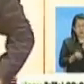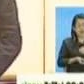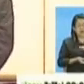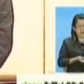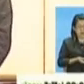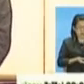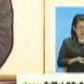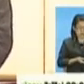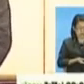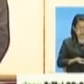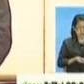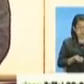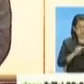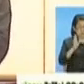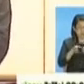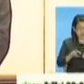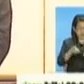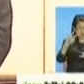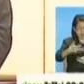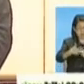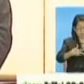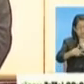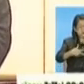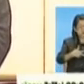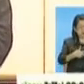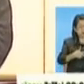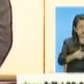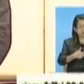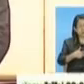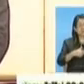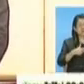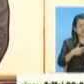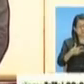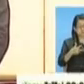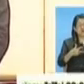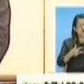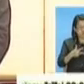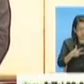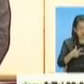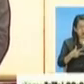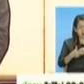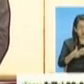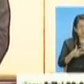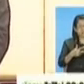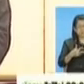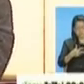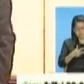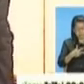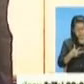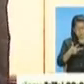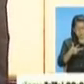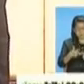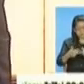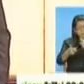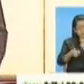ช่องทาง1สั่งไม่ฟ้องตามคดีจบ2สั่งฟ้องคดีก็เดินหน้า3สั่งสอบส